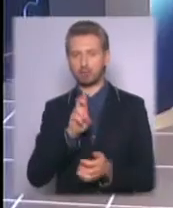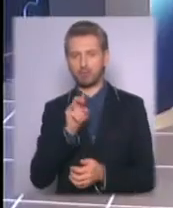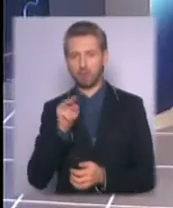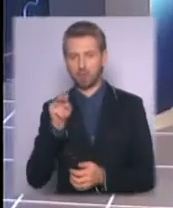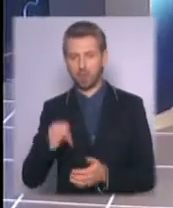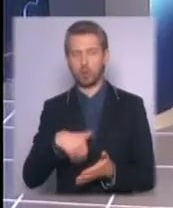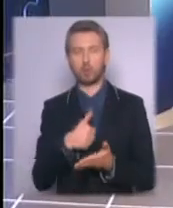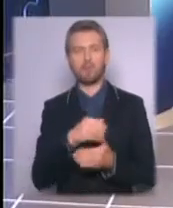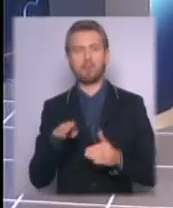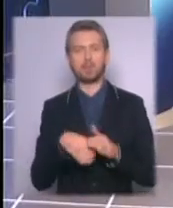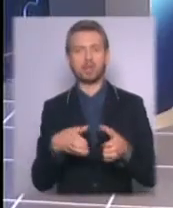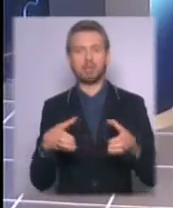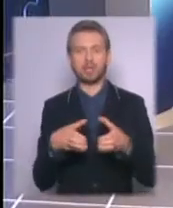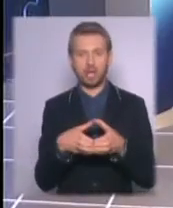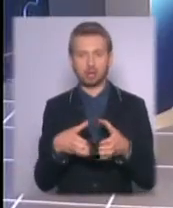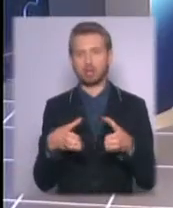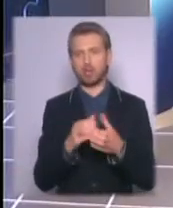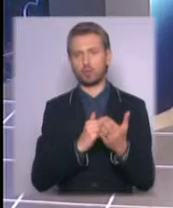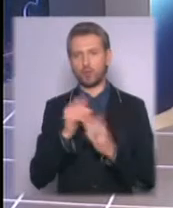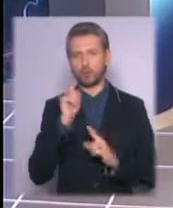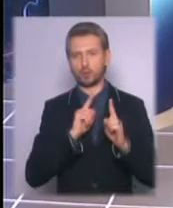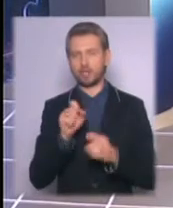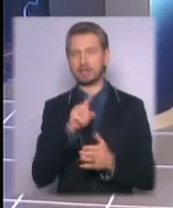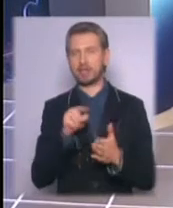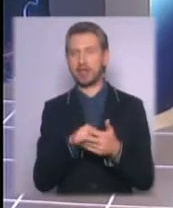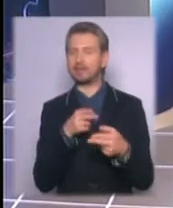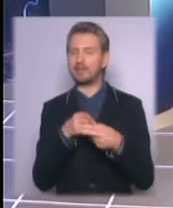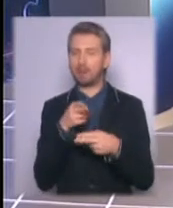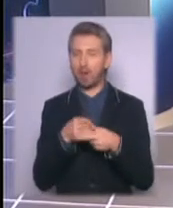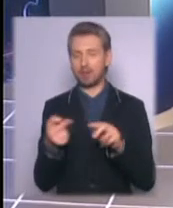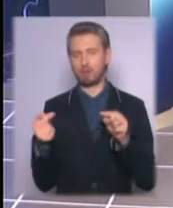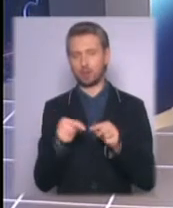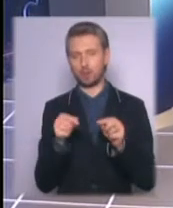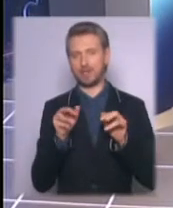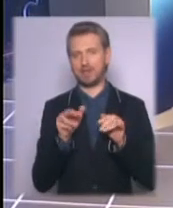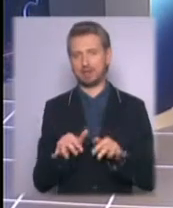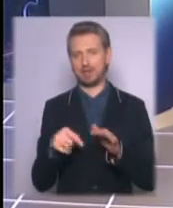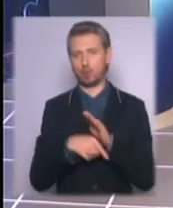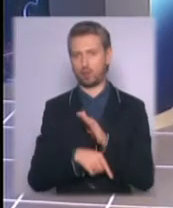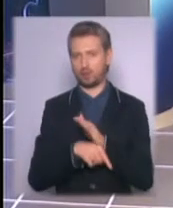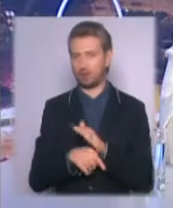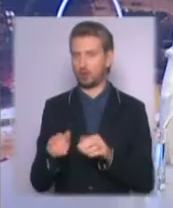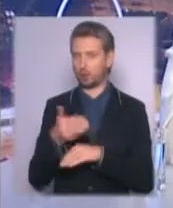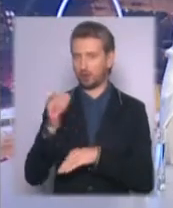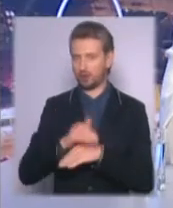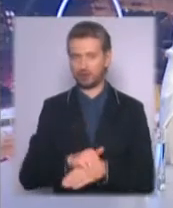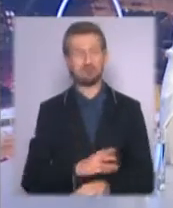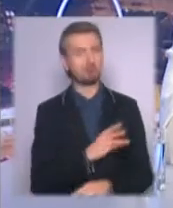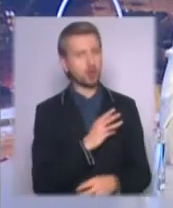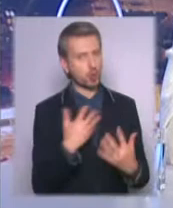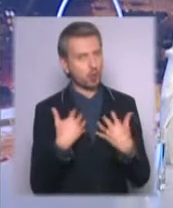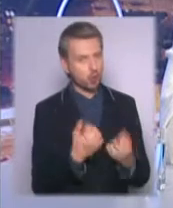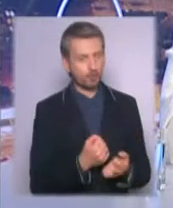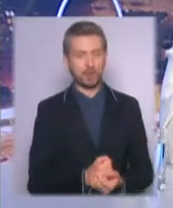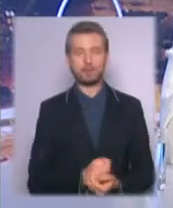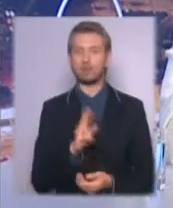голова підкомітету Комітету Верховної Ради з питань запобігання і протидії корупції. Вечір вам добрий. Бажаю здоров'я. Отже, як